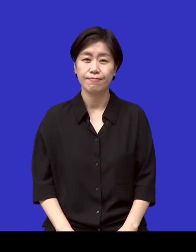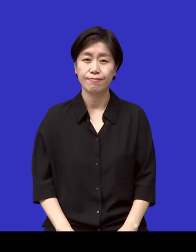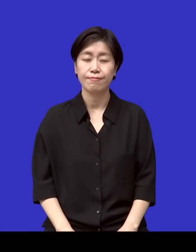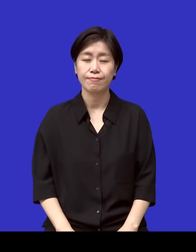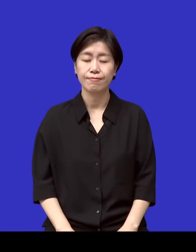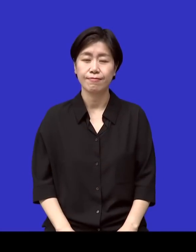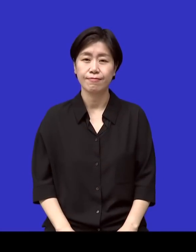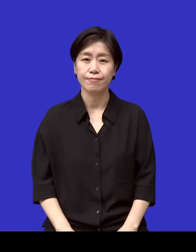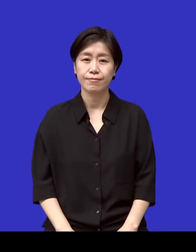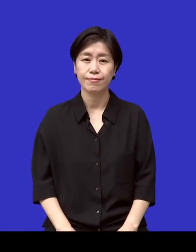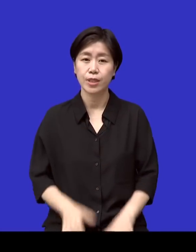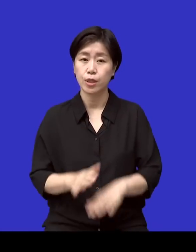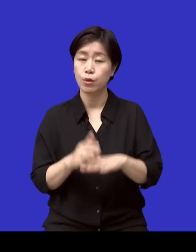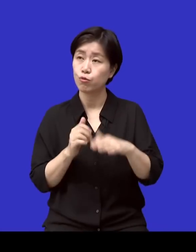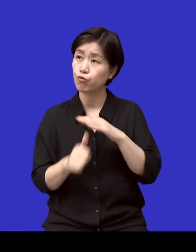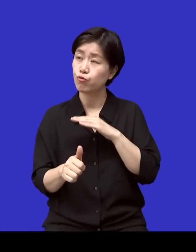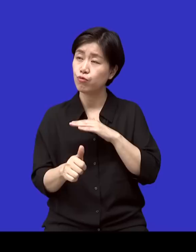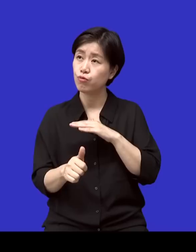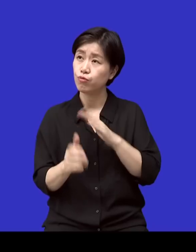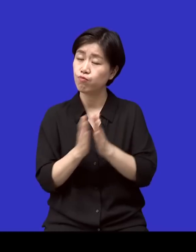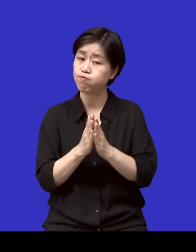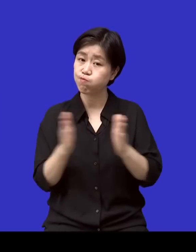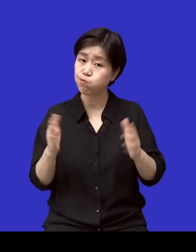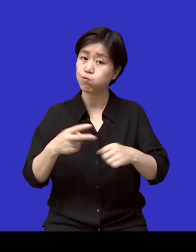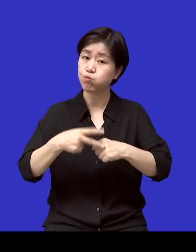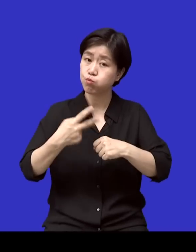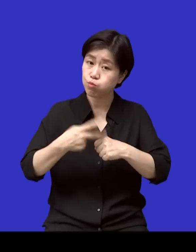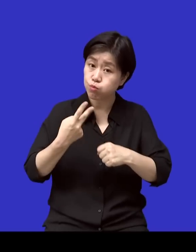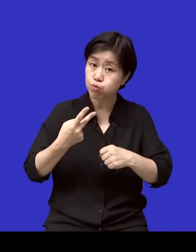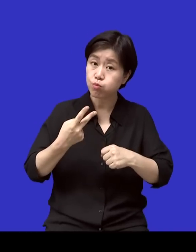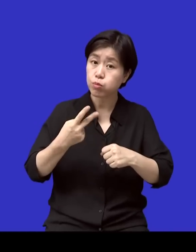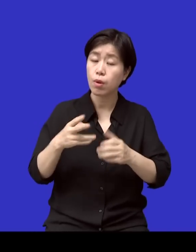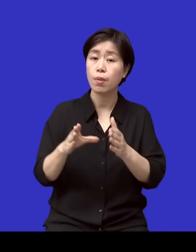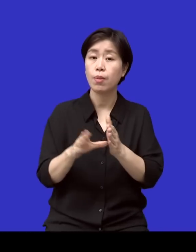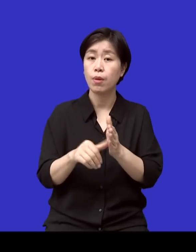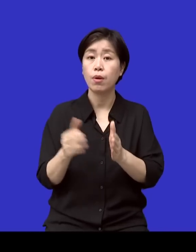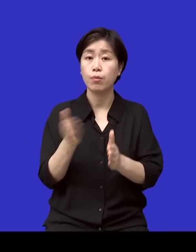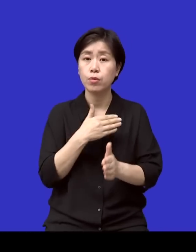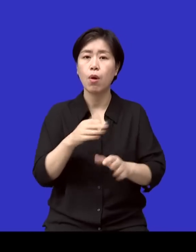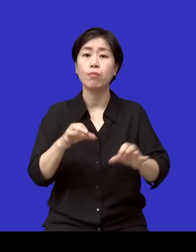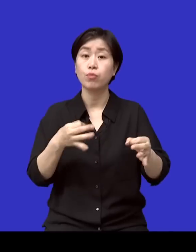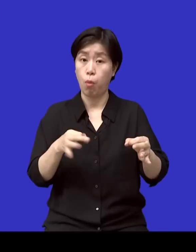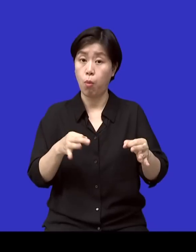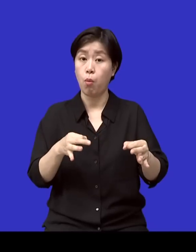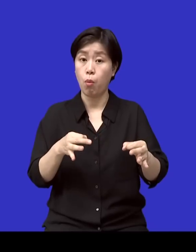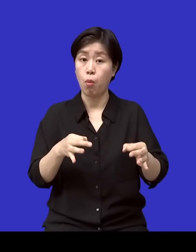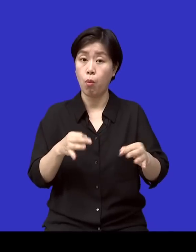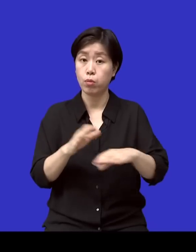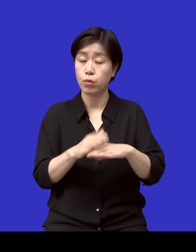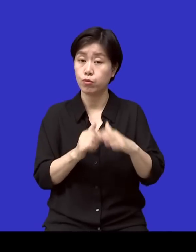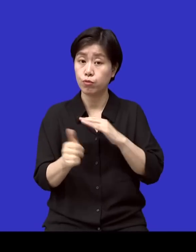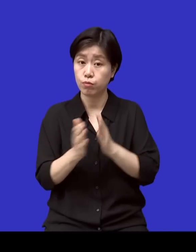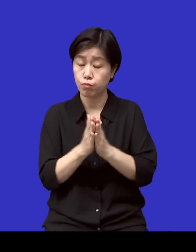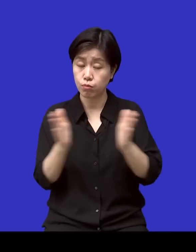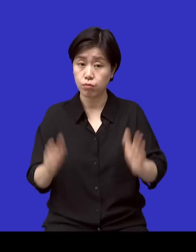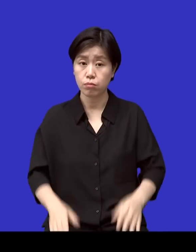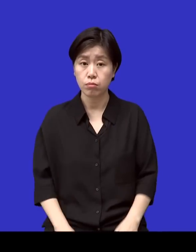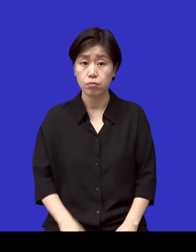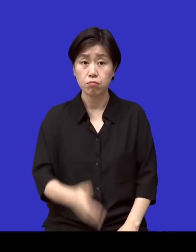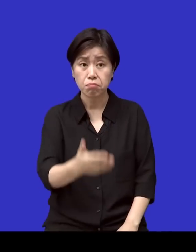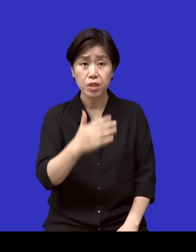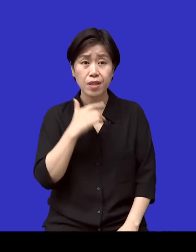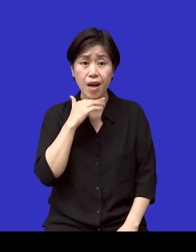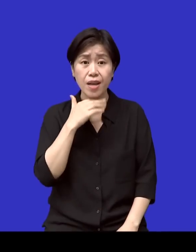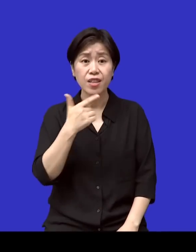본격적으로 스키 선수를 시작한 건 초등학교 2학년 때부터 예. 프로 선수로 시작했습니다. 근데 6살 때부터 스키가 너무